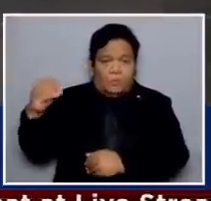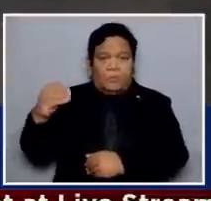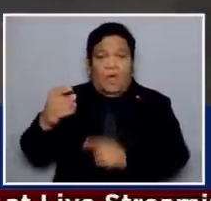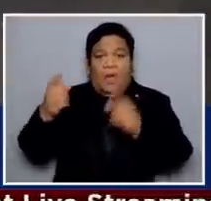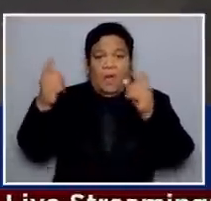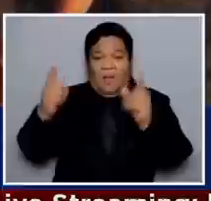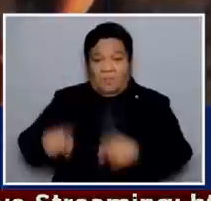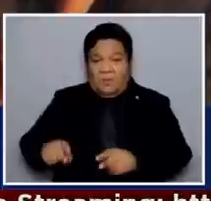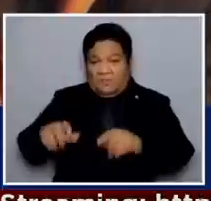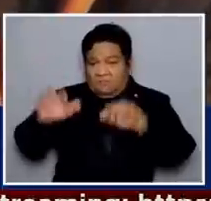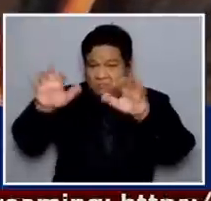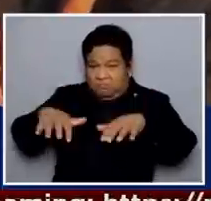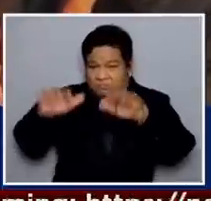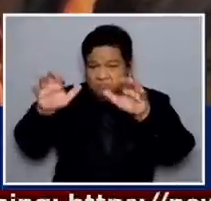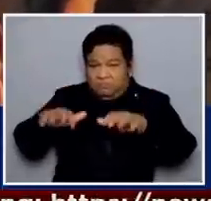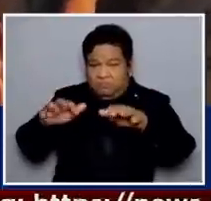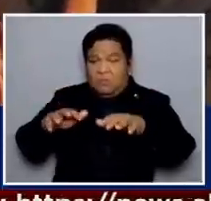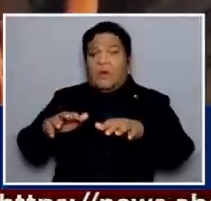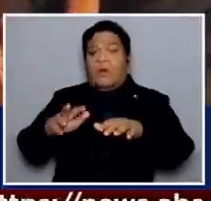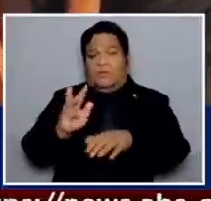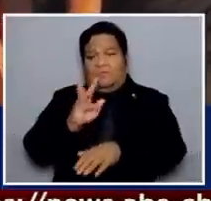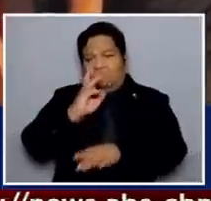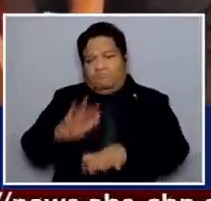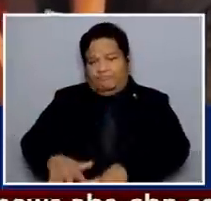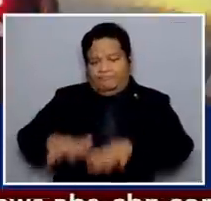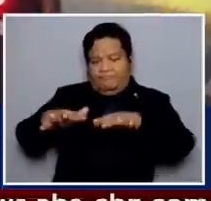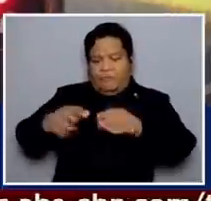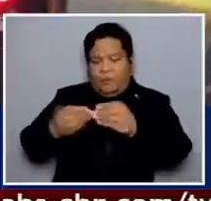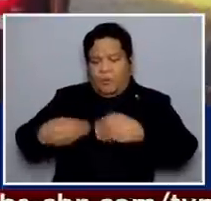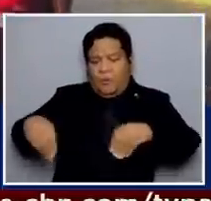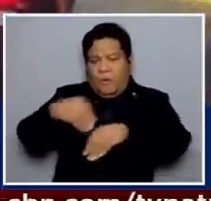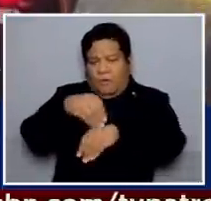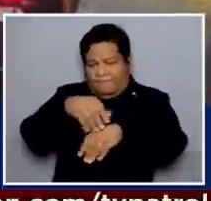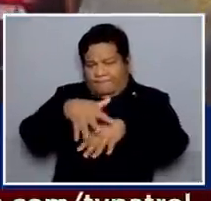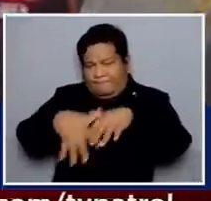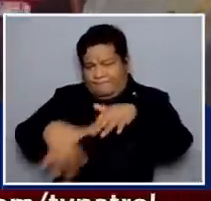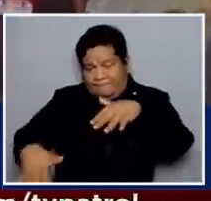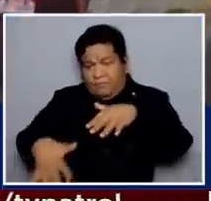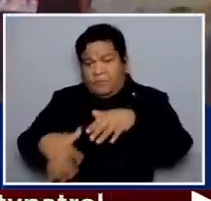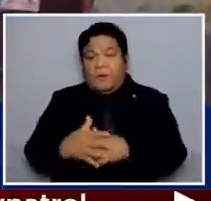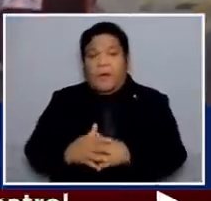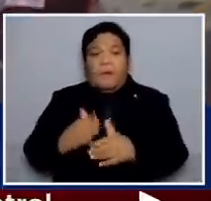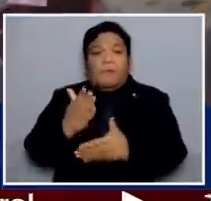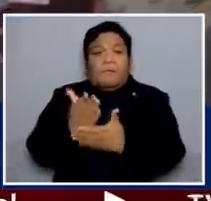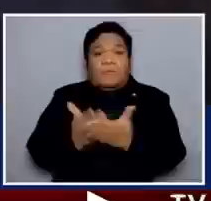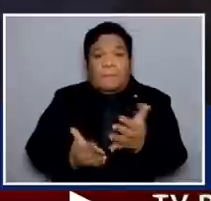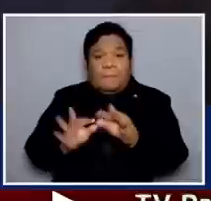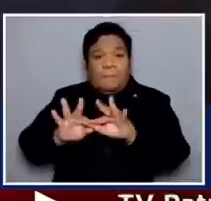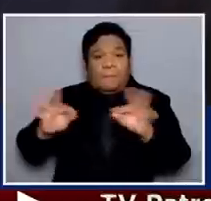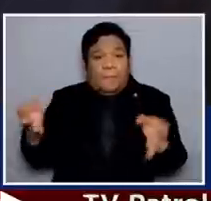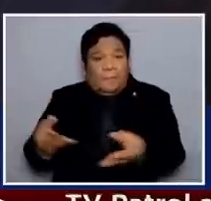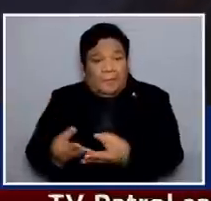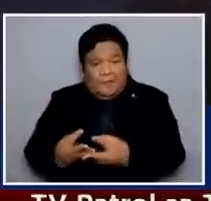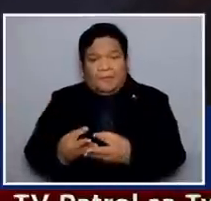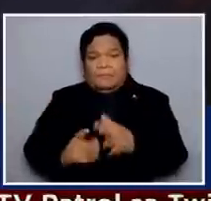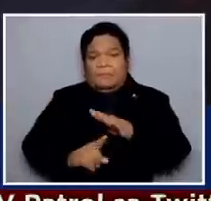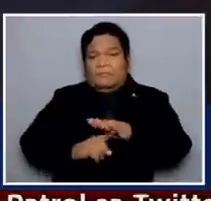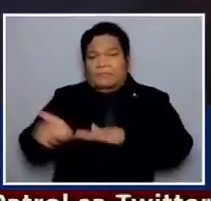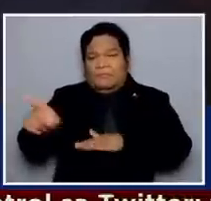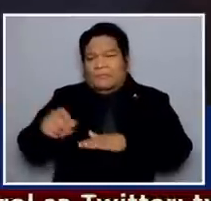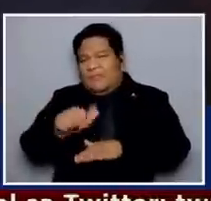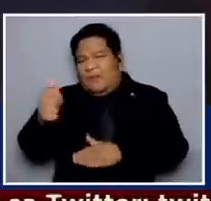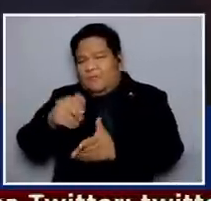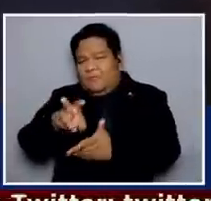ilang lugar doon dahil pa rin sa mga pag-ulan. May ilang pamilya ang inilika sa barangay Tuboran, Mawab dahil sa